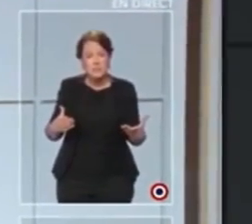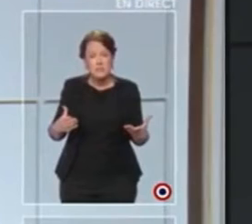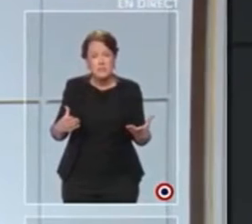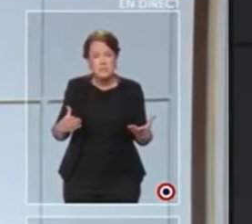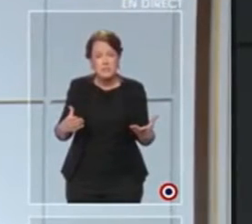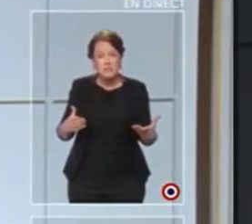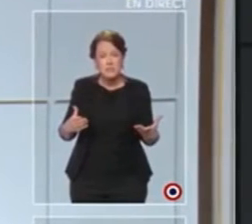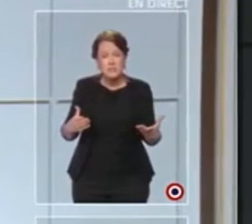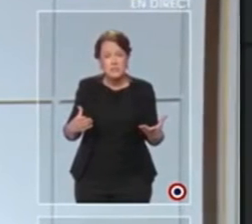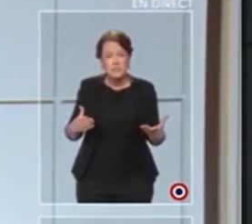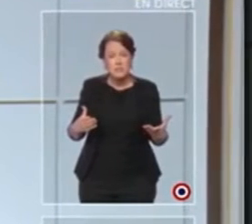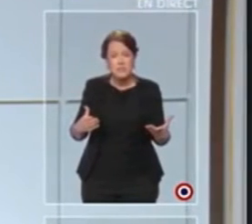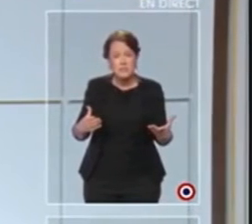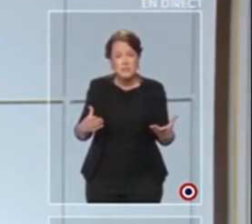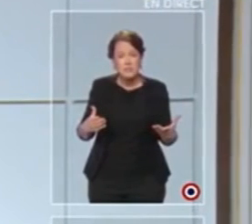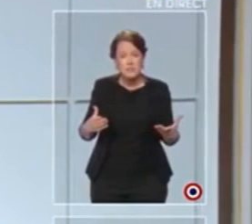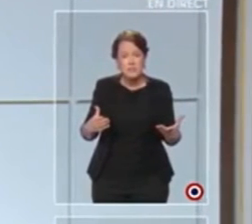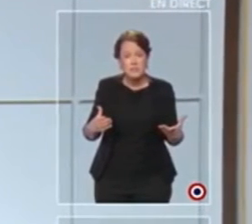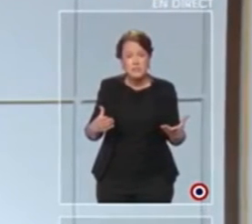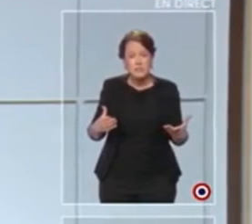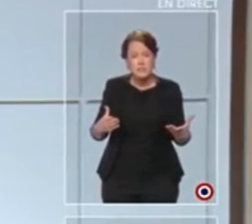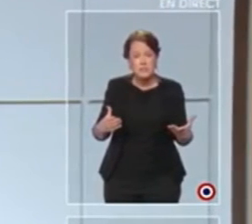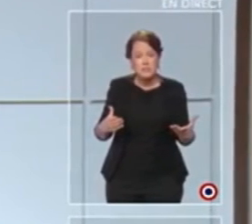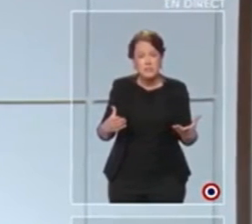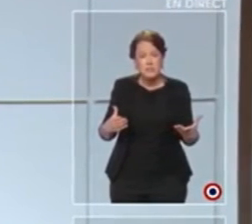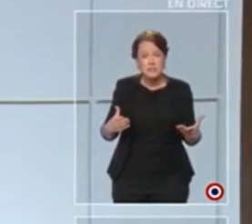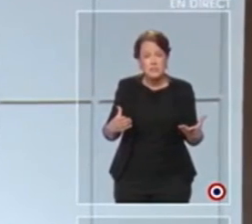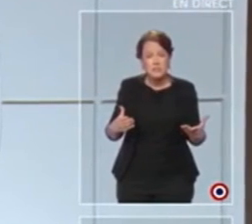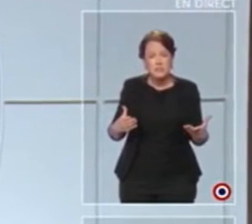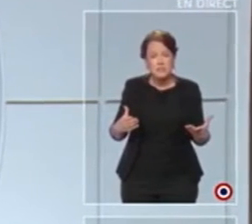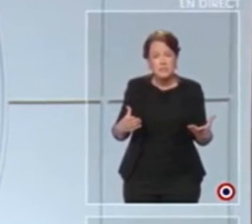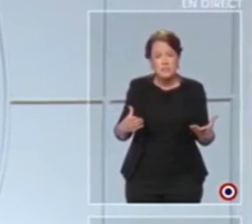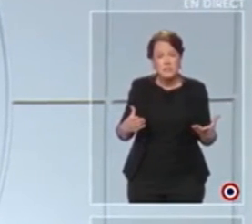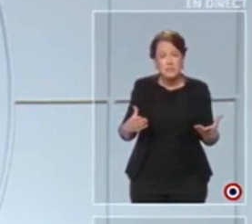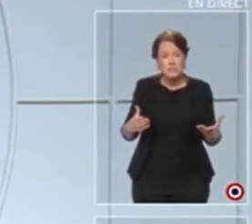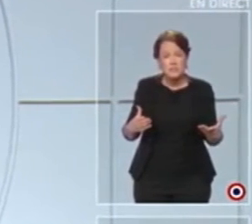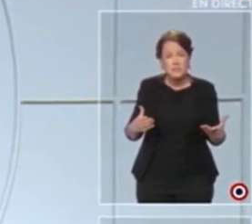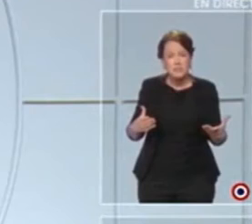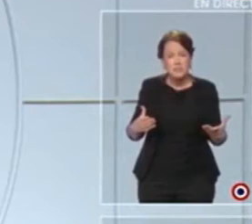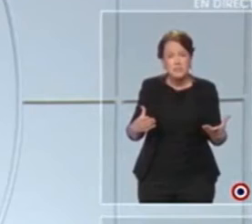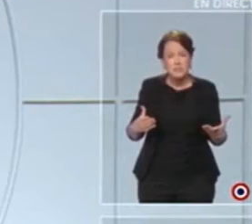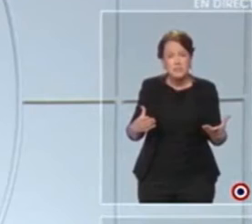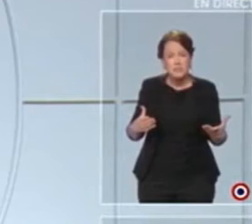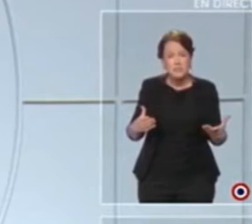Français et 0,5% de part d'audience.